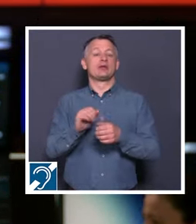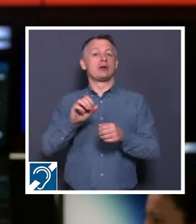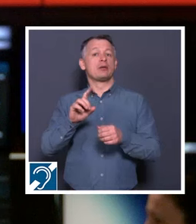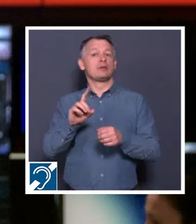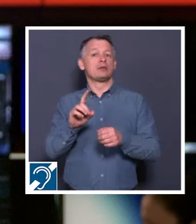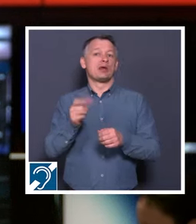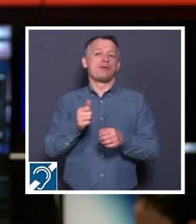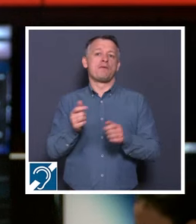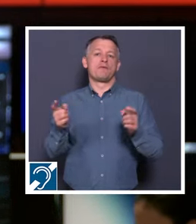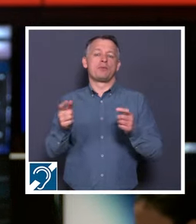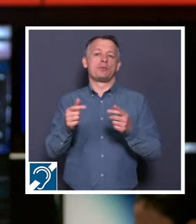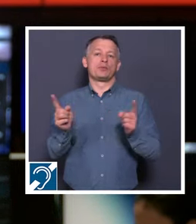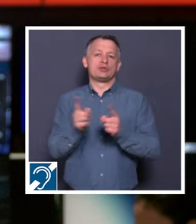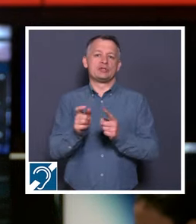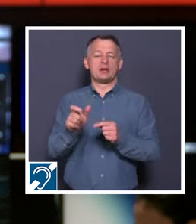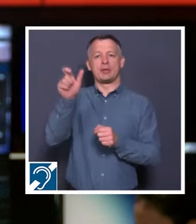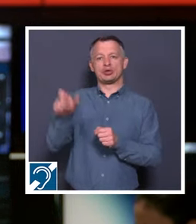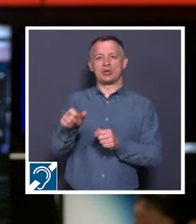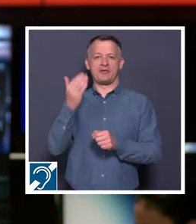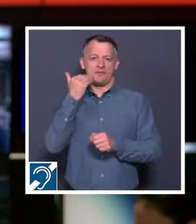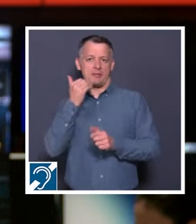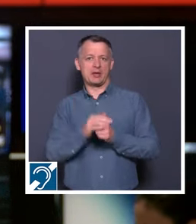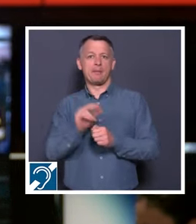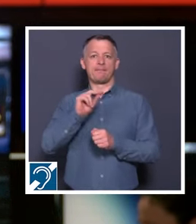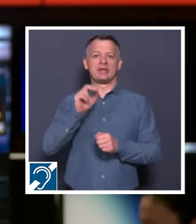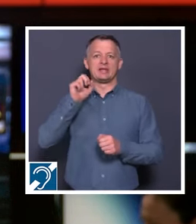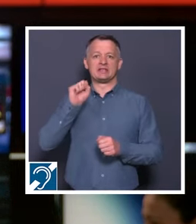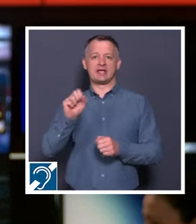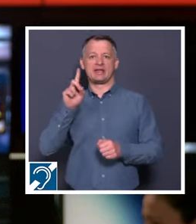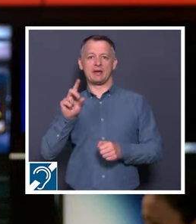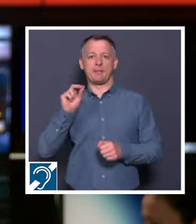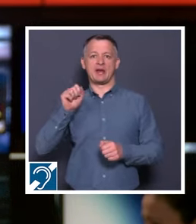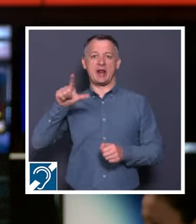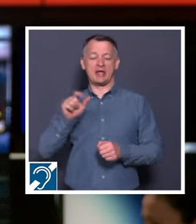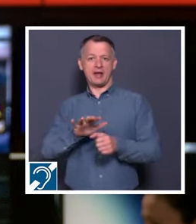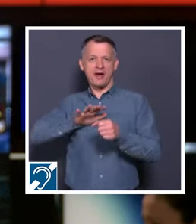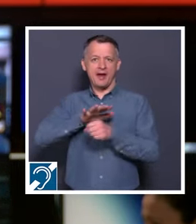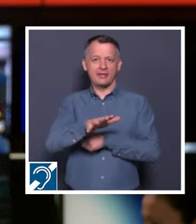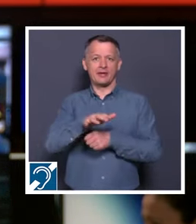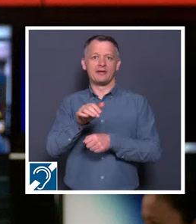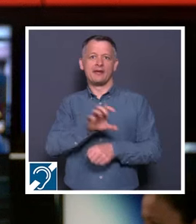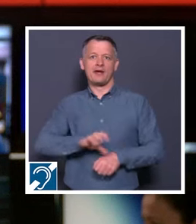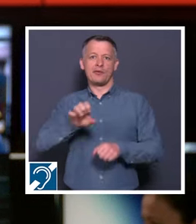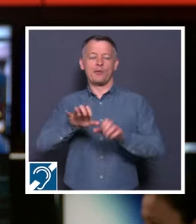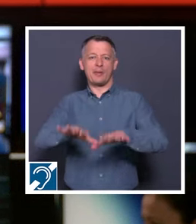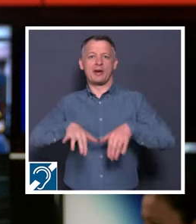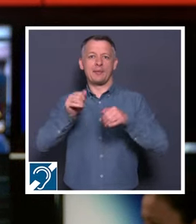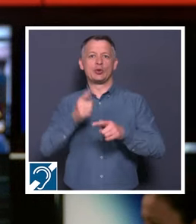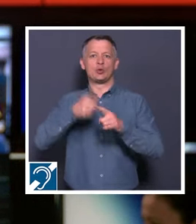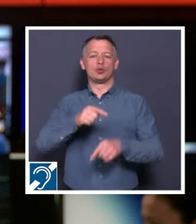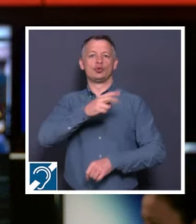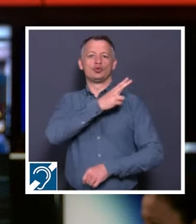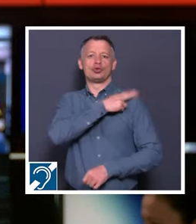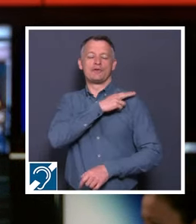reprezentare minoră a femeilor pe locurile eligibile, PSD și PNL atacă europarlamentarele cu proprii șefi de campanie, cap de